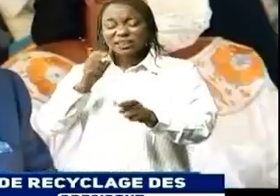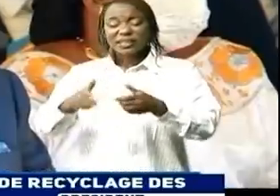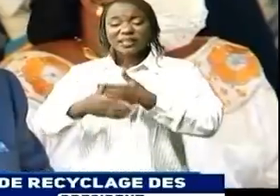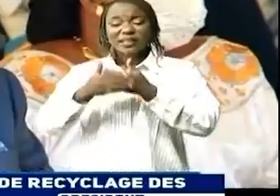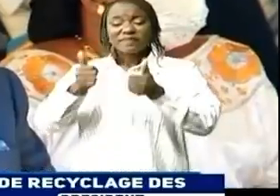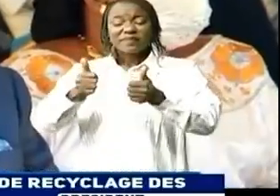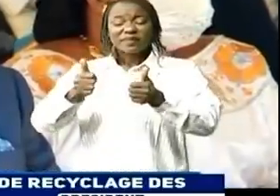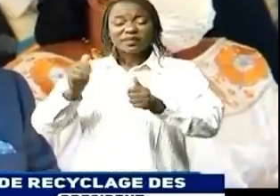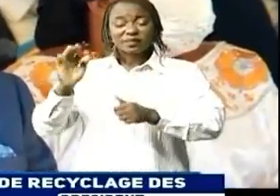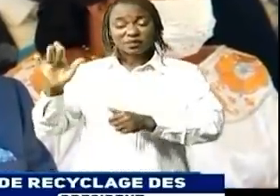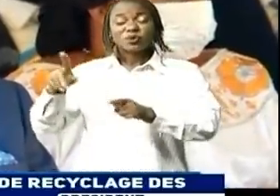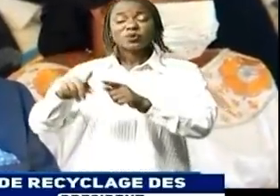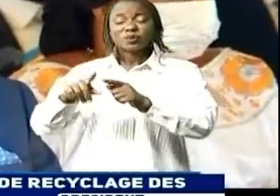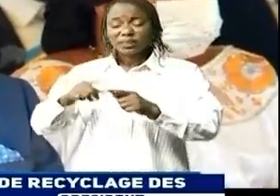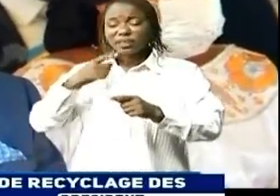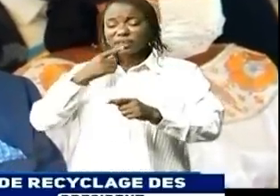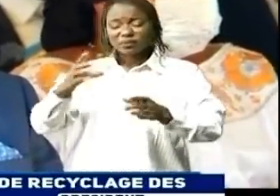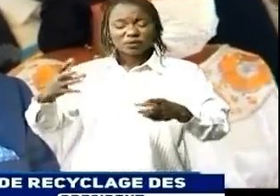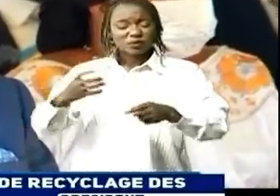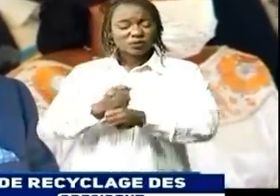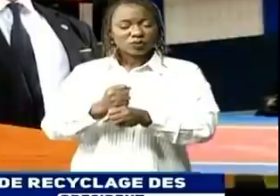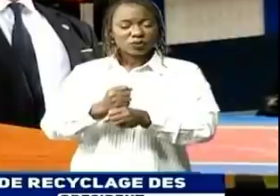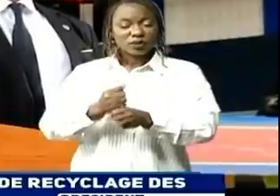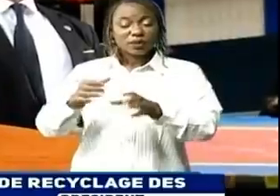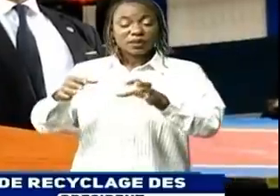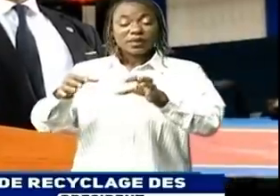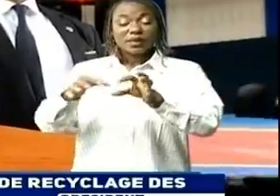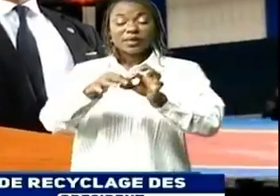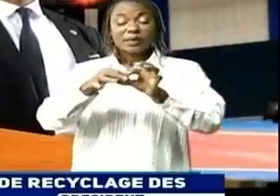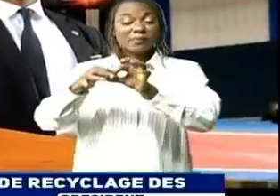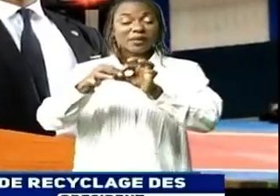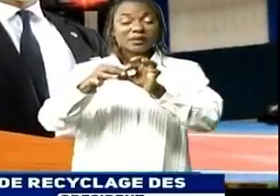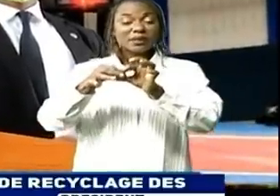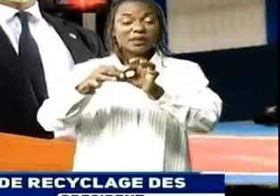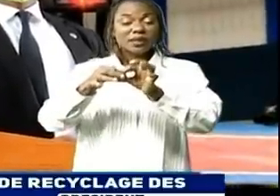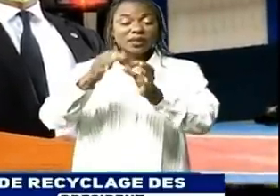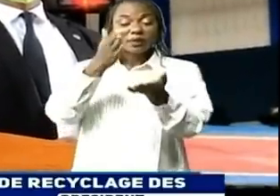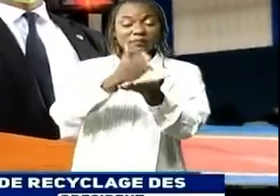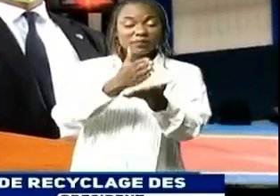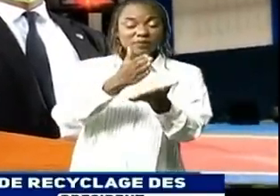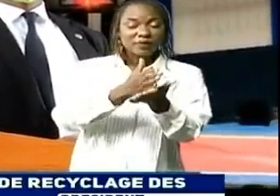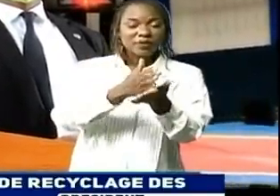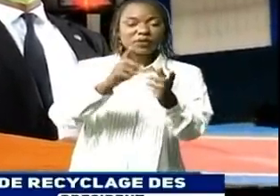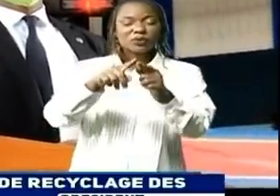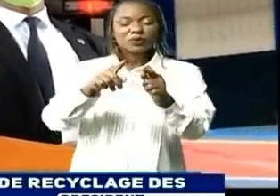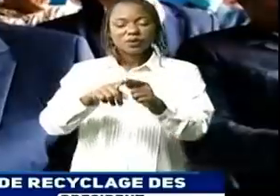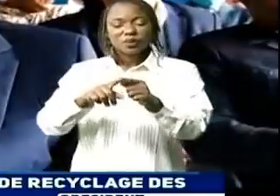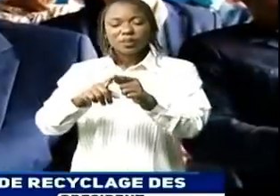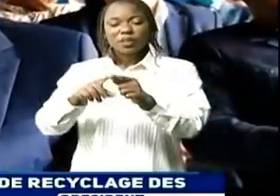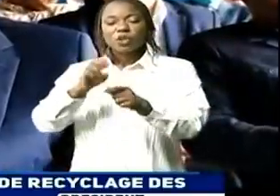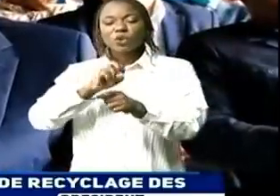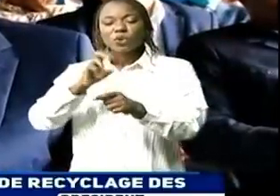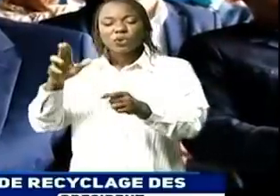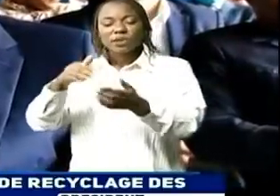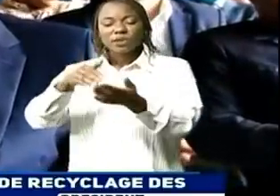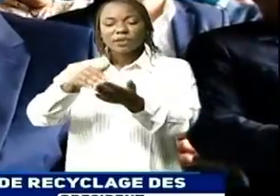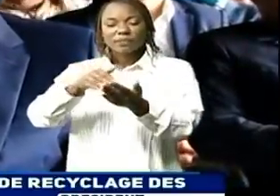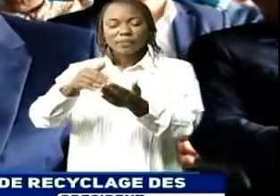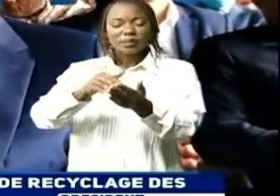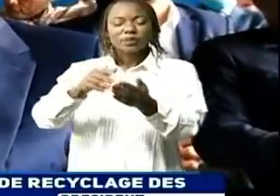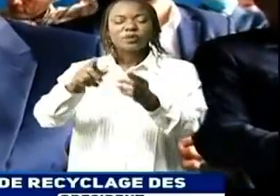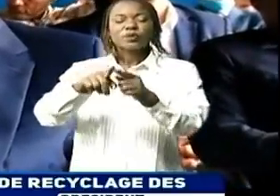Kinois. Il a salué la conclusion du partenariat public-privé avec l'entreprise Okeplast du groupe Angel